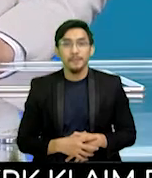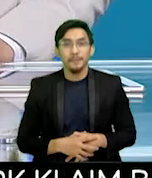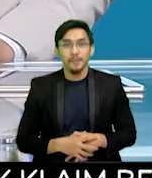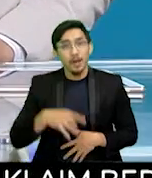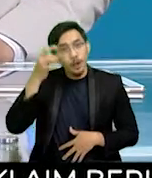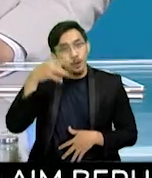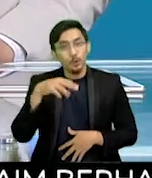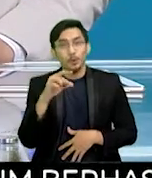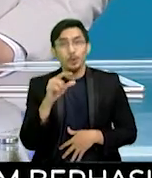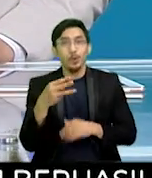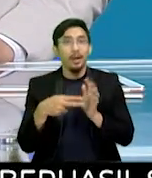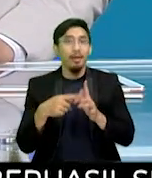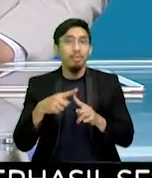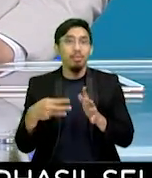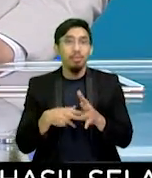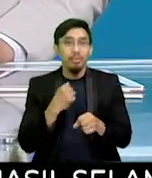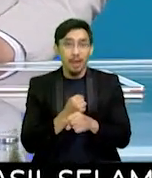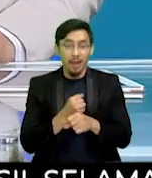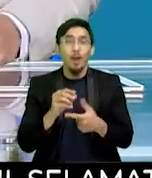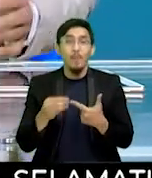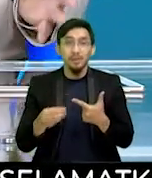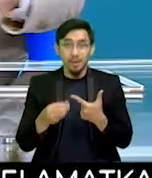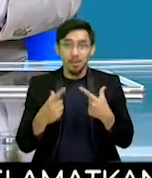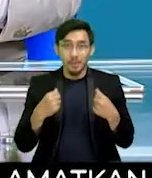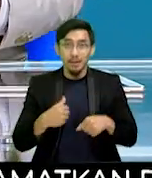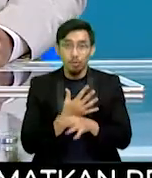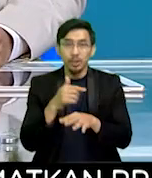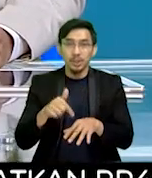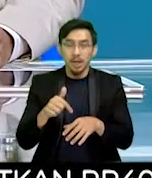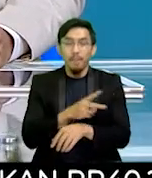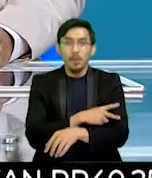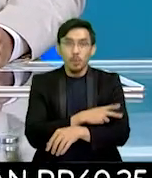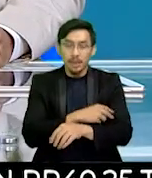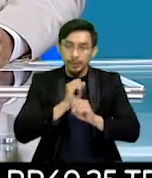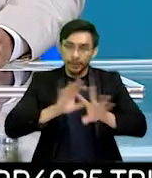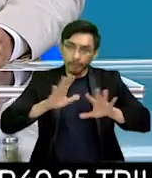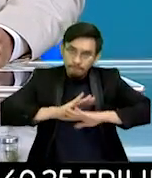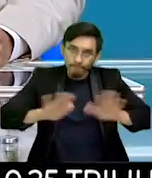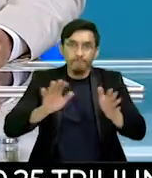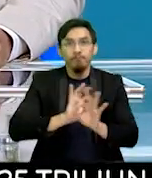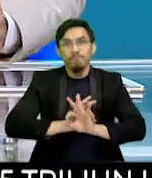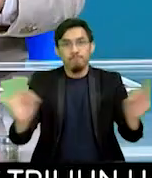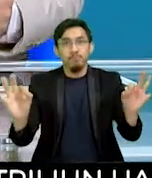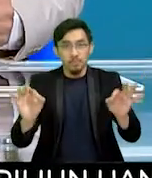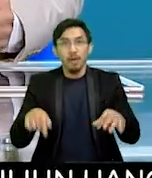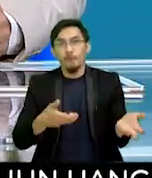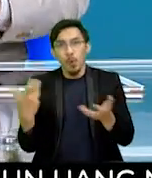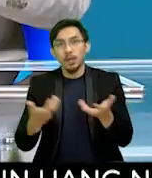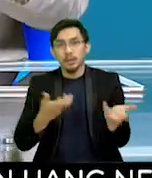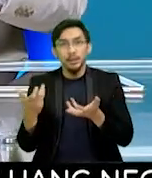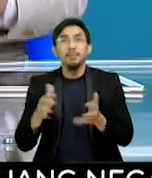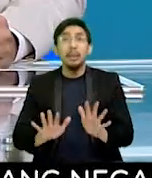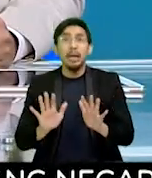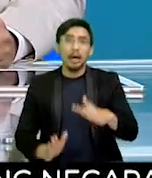Dusun Renteng, Desa Sumberwuluh, Lumajang, Jawa Timur kini disterilisasi oleh petugas. Proses evakuasi untuk sementara dihentikan